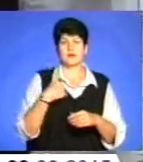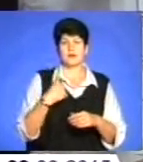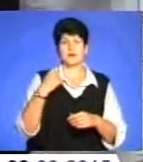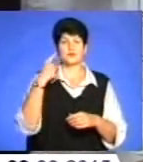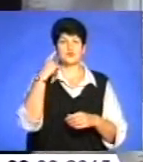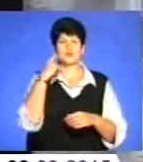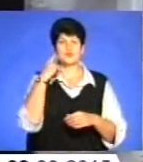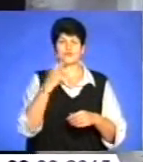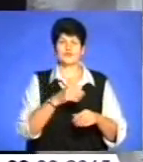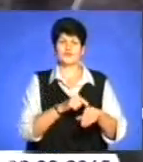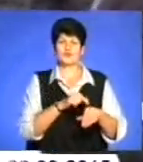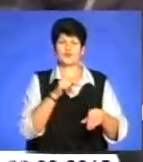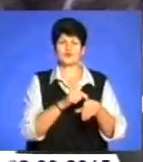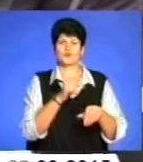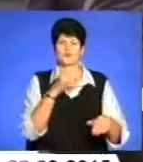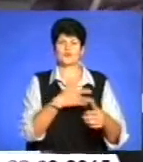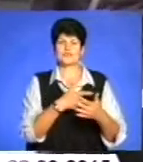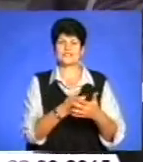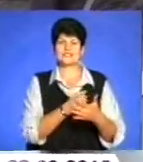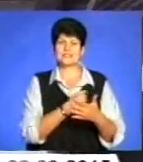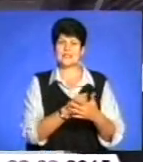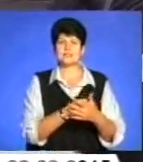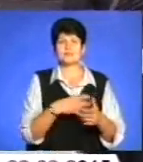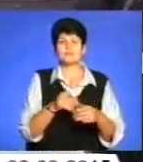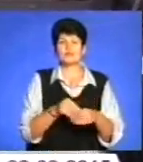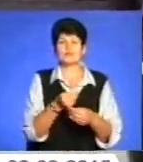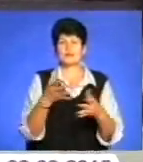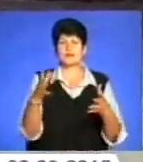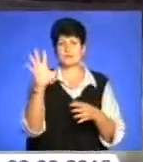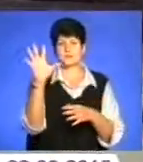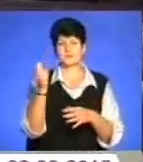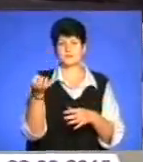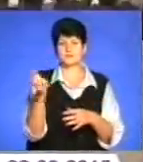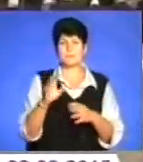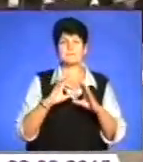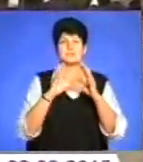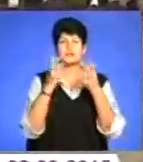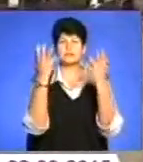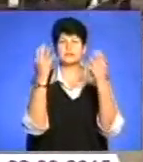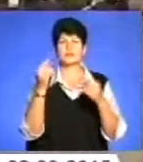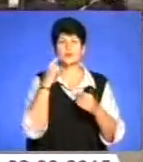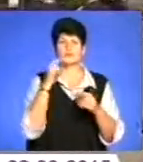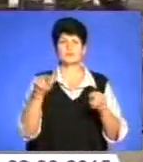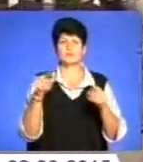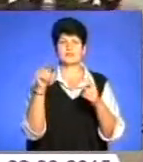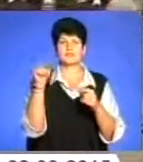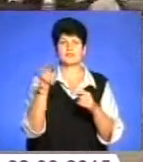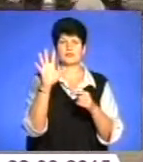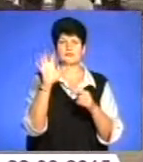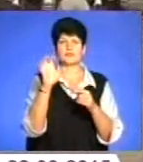до Міжнародного дня глухих, роздали 500 листівок. Міжнародний день глухих, заснований в 1951 році за